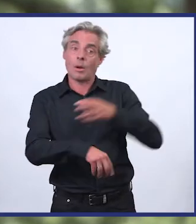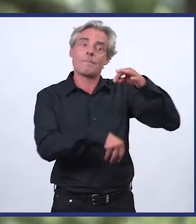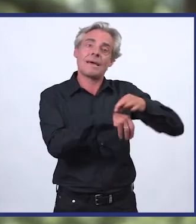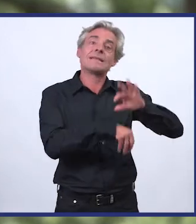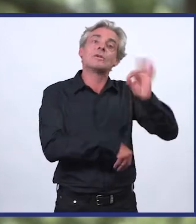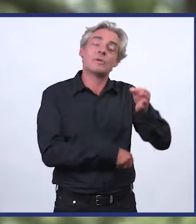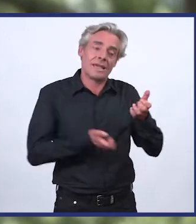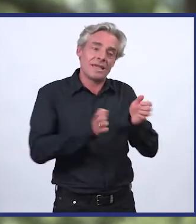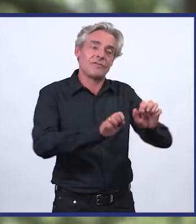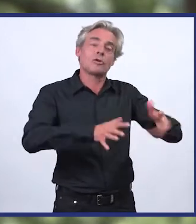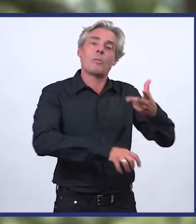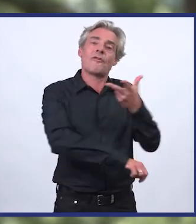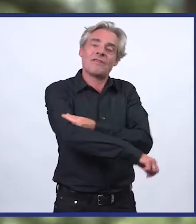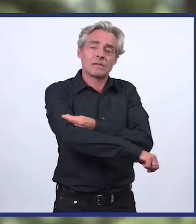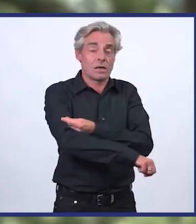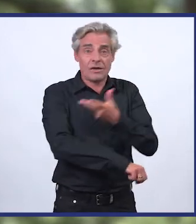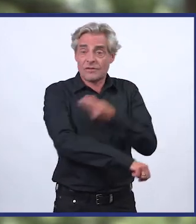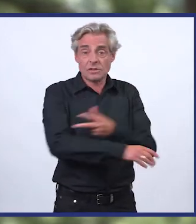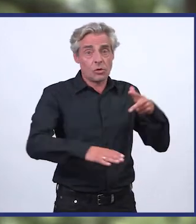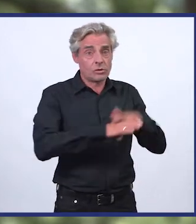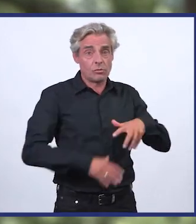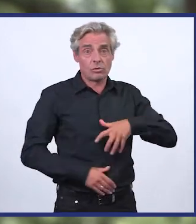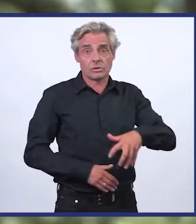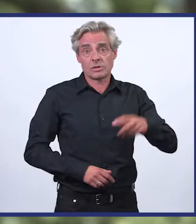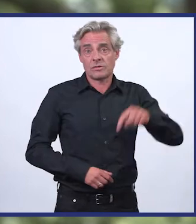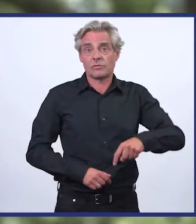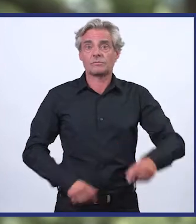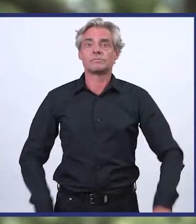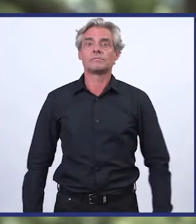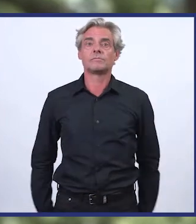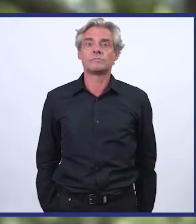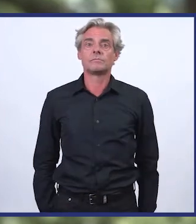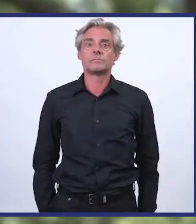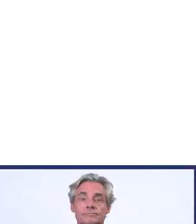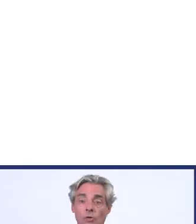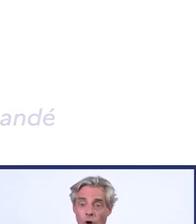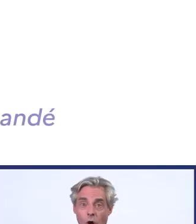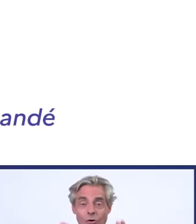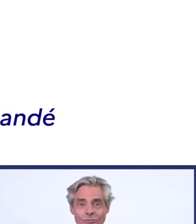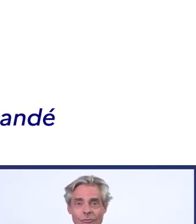dans la maladie. Et la maladie, ça s'évite par le vaccin dès le début de la grossesse.